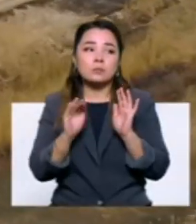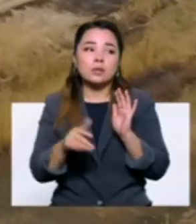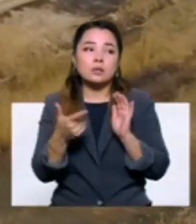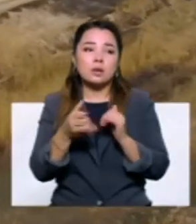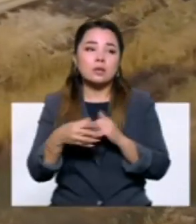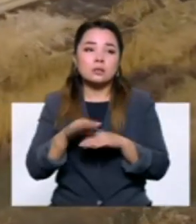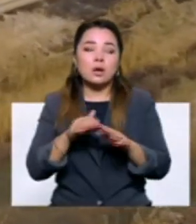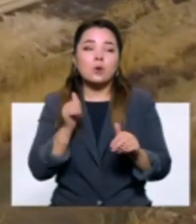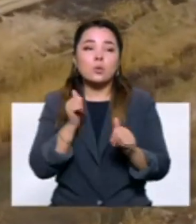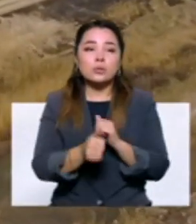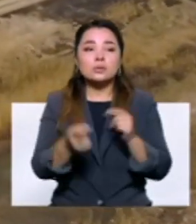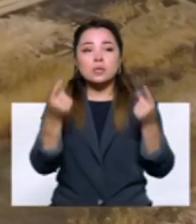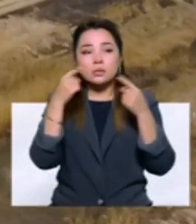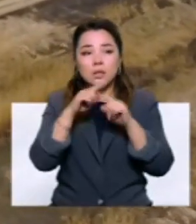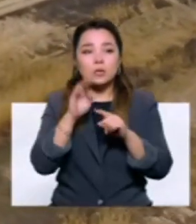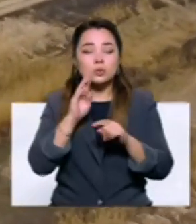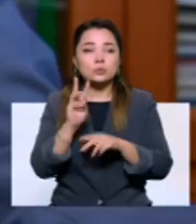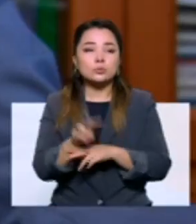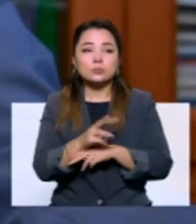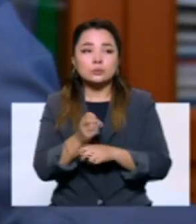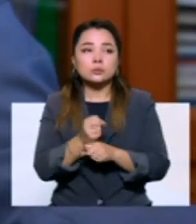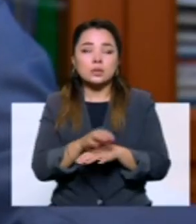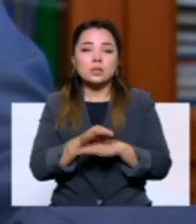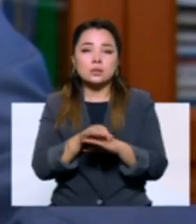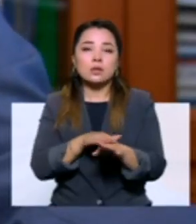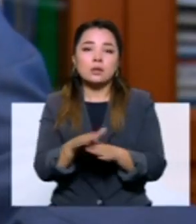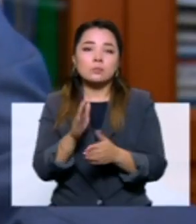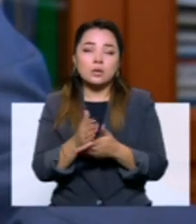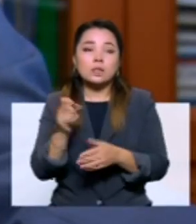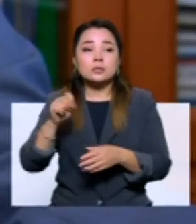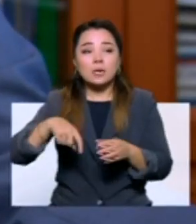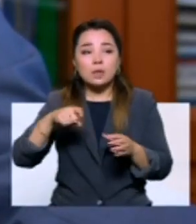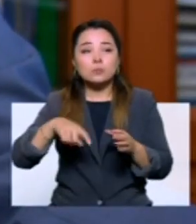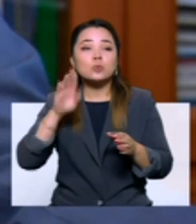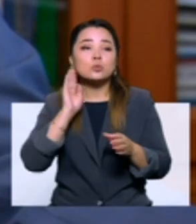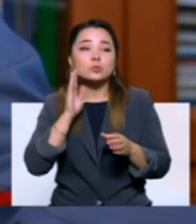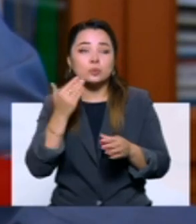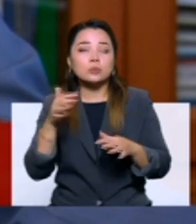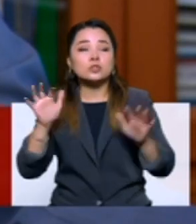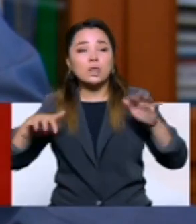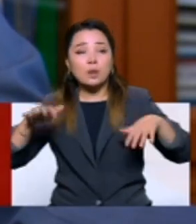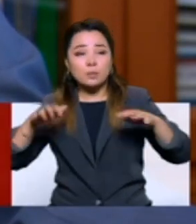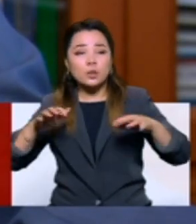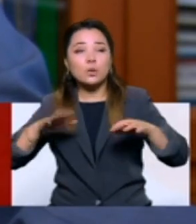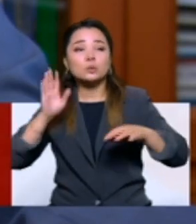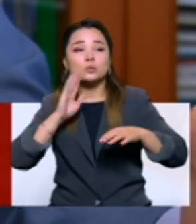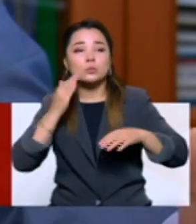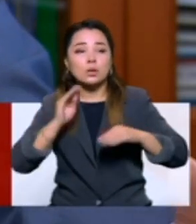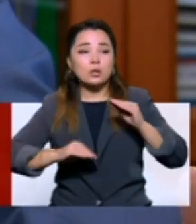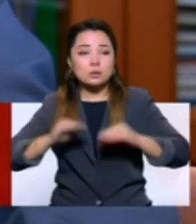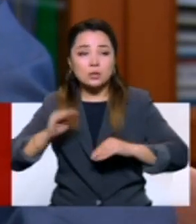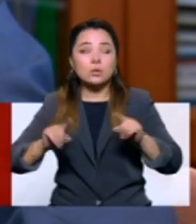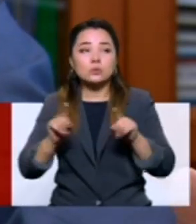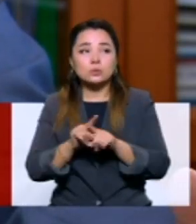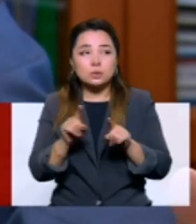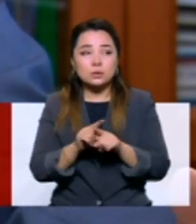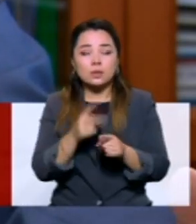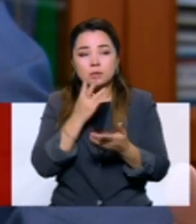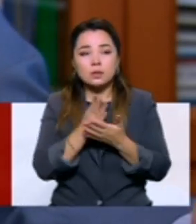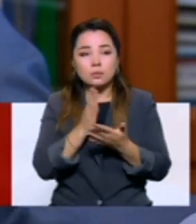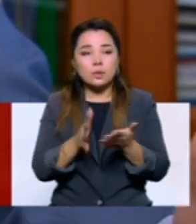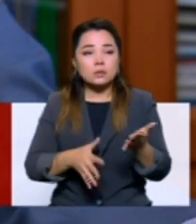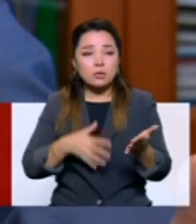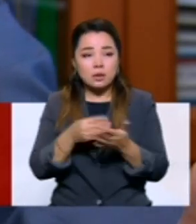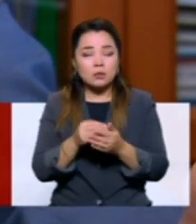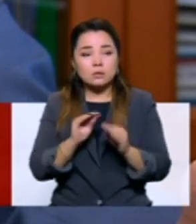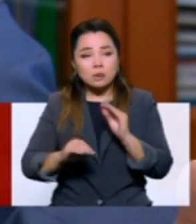ғана озық технологиямен суарылады. Тамшылатып суаруменен жаңбырлатып суарудың құрал саймандарын өзімізде шығаруымыз керек.